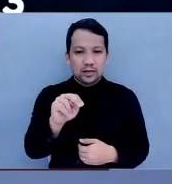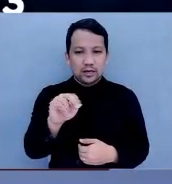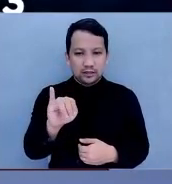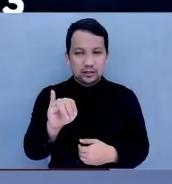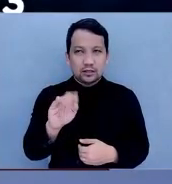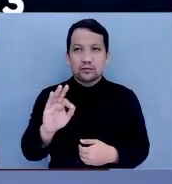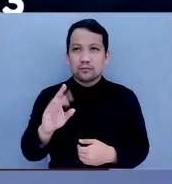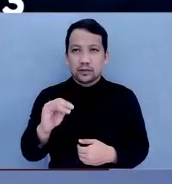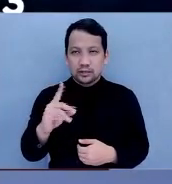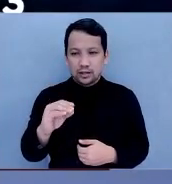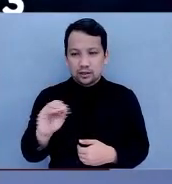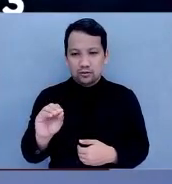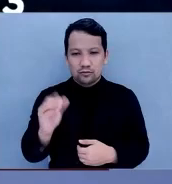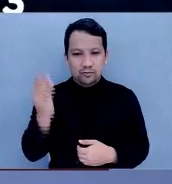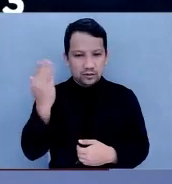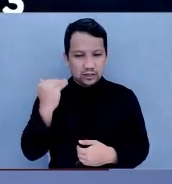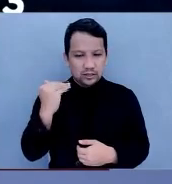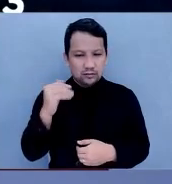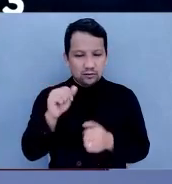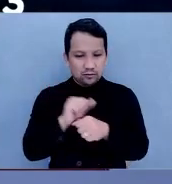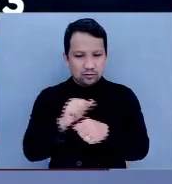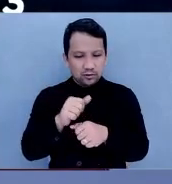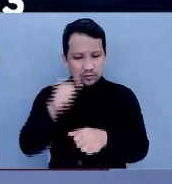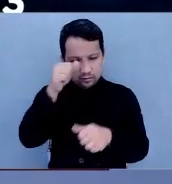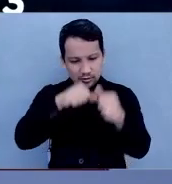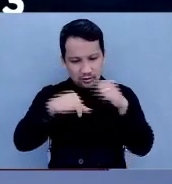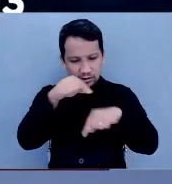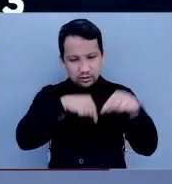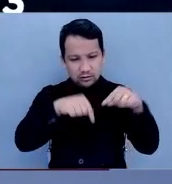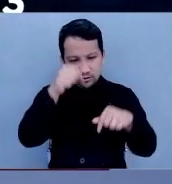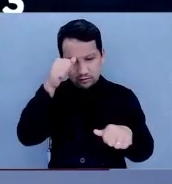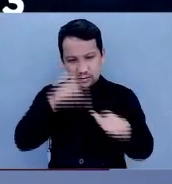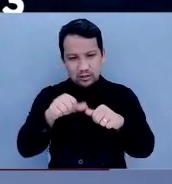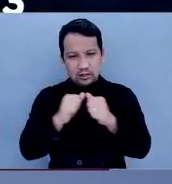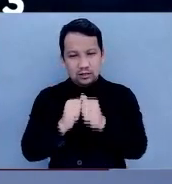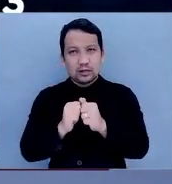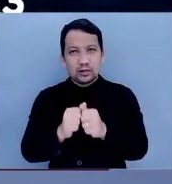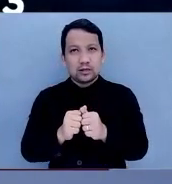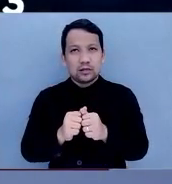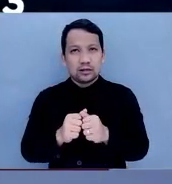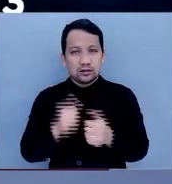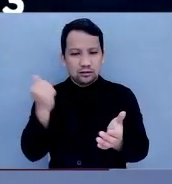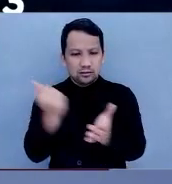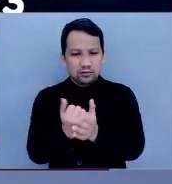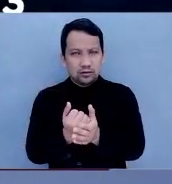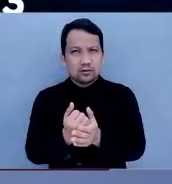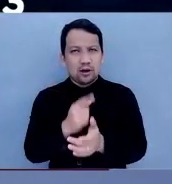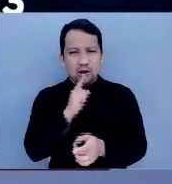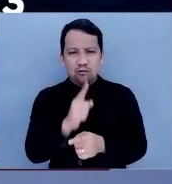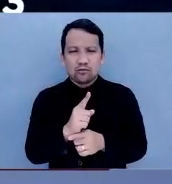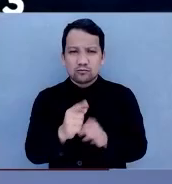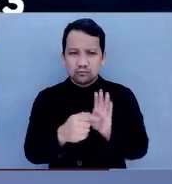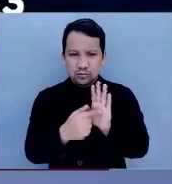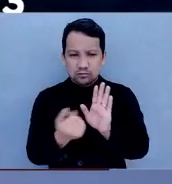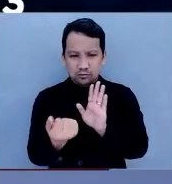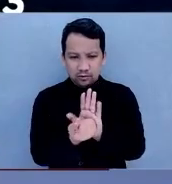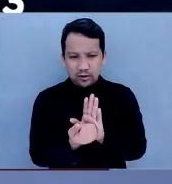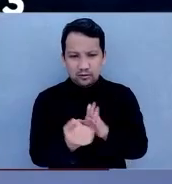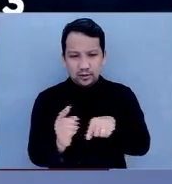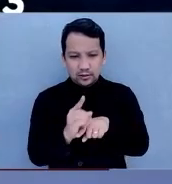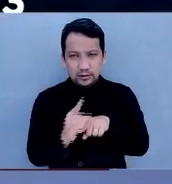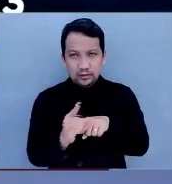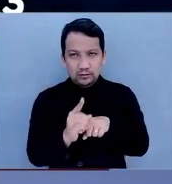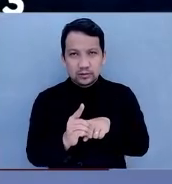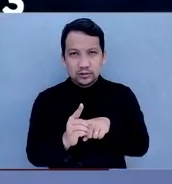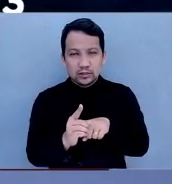dating nakatrabaho sinariwa ang mga ala-ala ni Fernando kabilang na diyan ang tatak niyang pagiging disiplinado nasa frontline